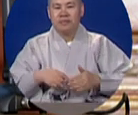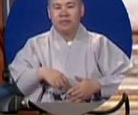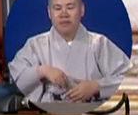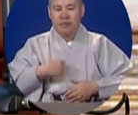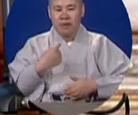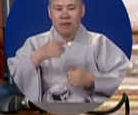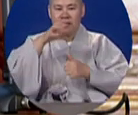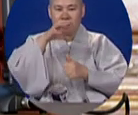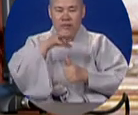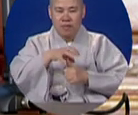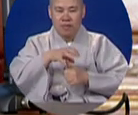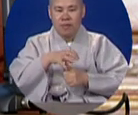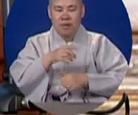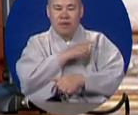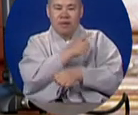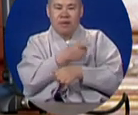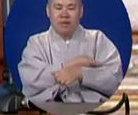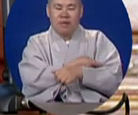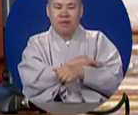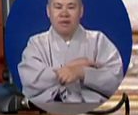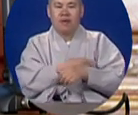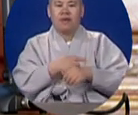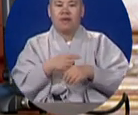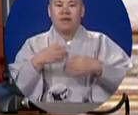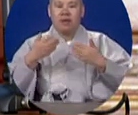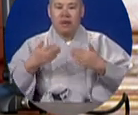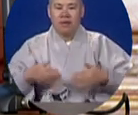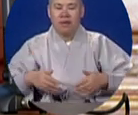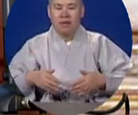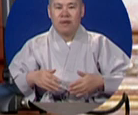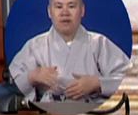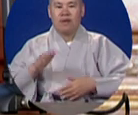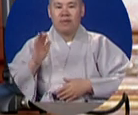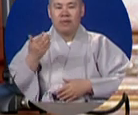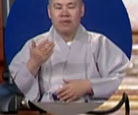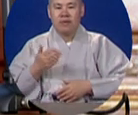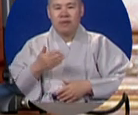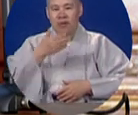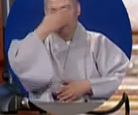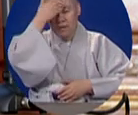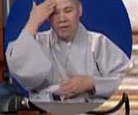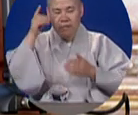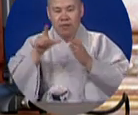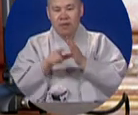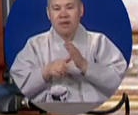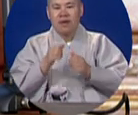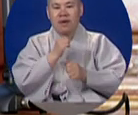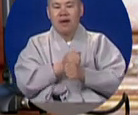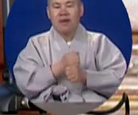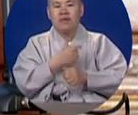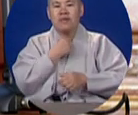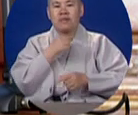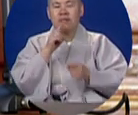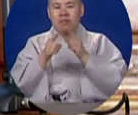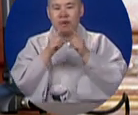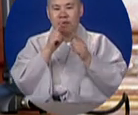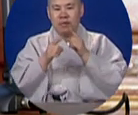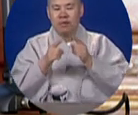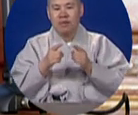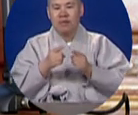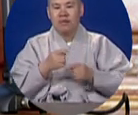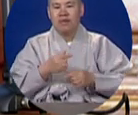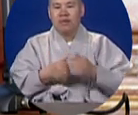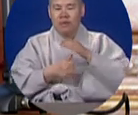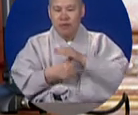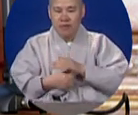통제의 능력이 풀어진단 말이에요 그래서 젊을 때는 하고 싶은 이야기도 딱 통제를 해서 안 했는데 이게